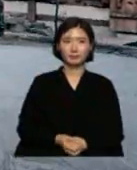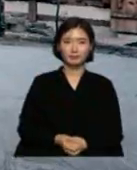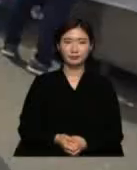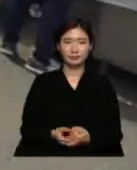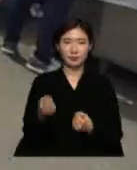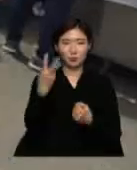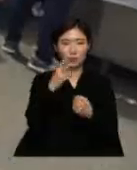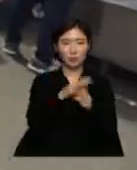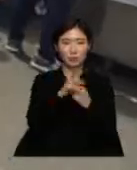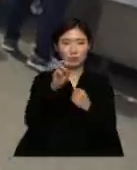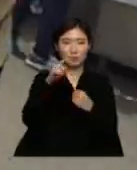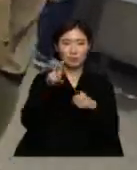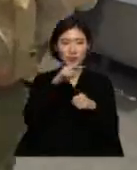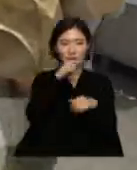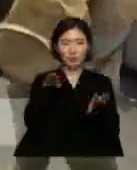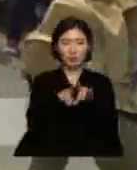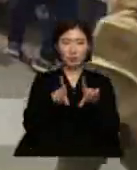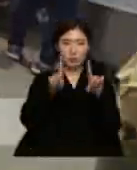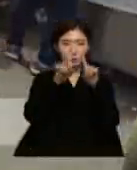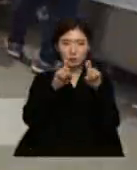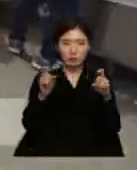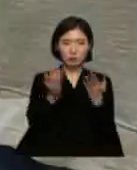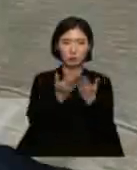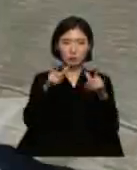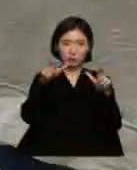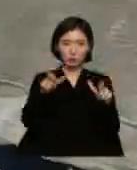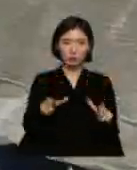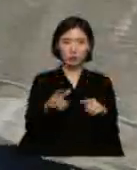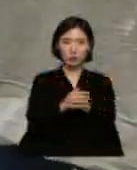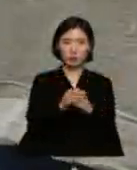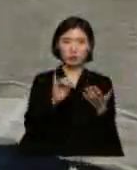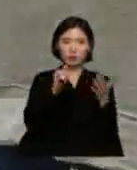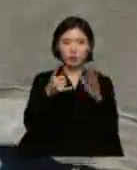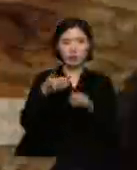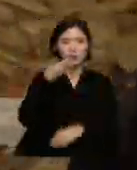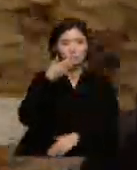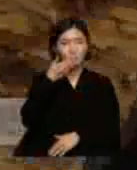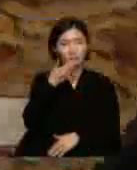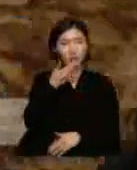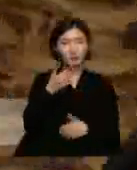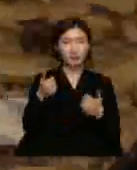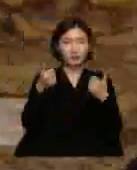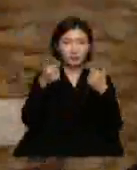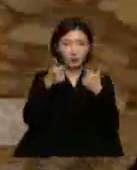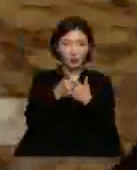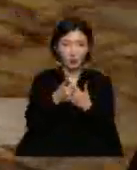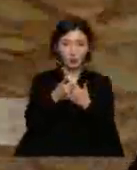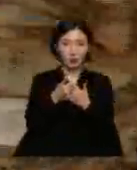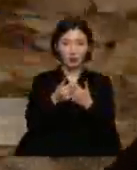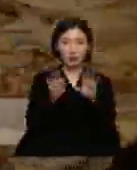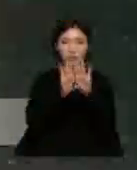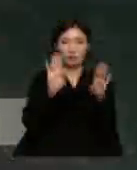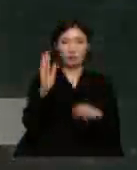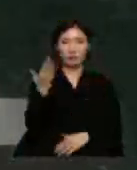이와 함께 21일 일요일 성북동에서는 제9회 성북 세계음식축제 누리마실이 개최됩니다.